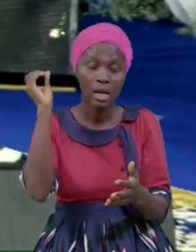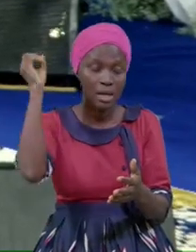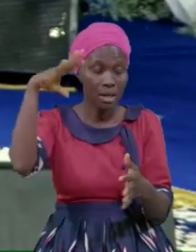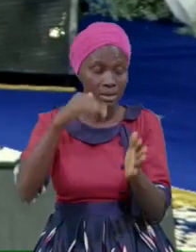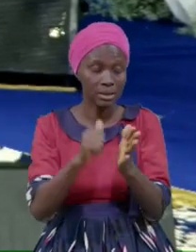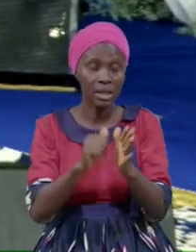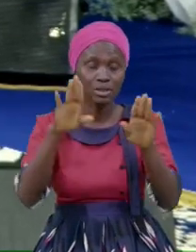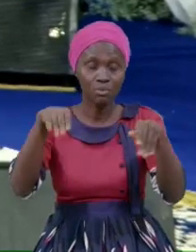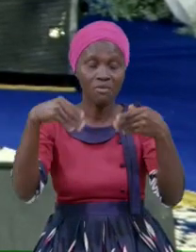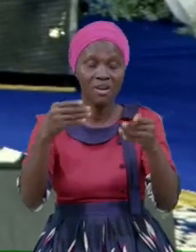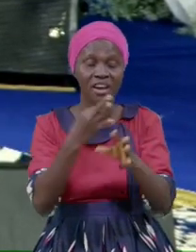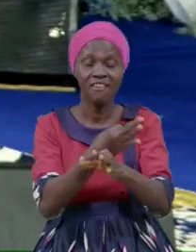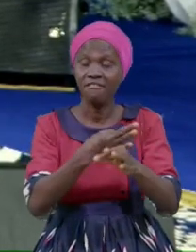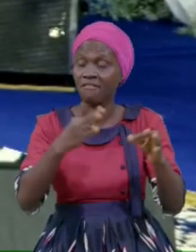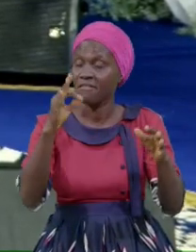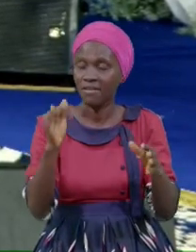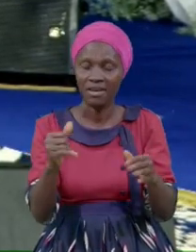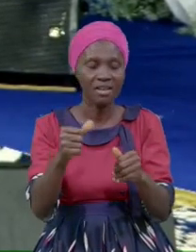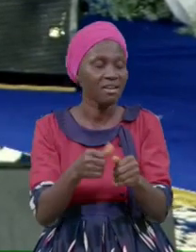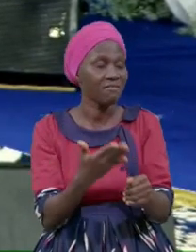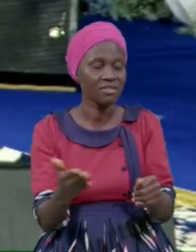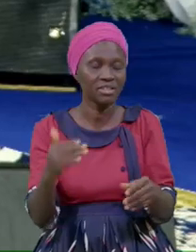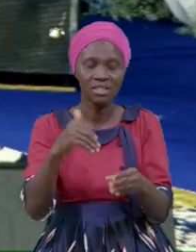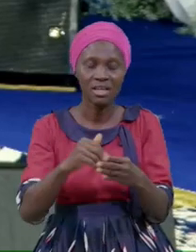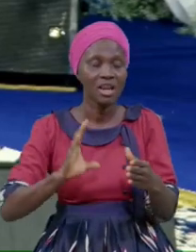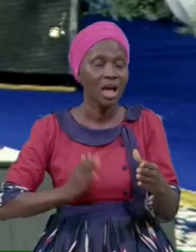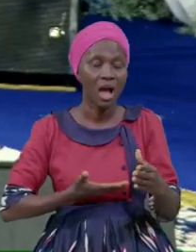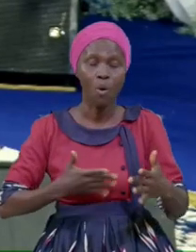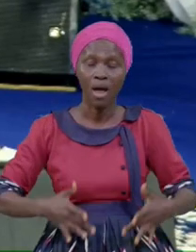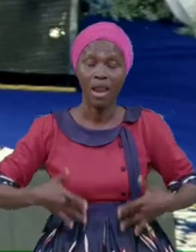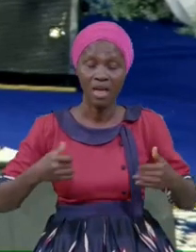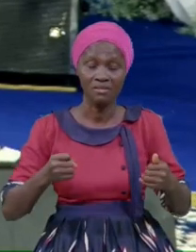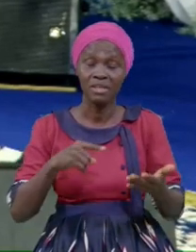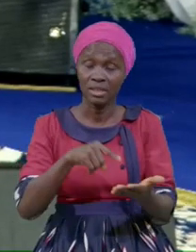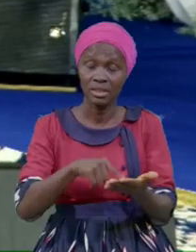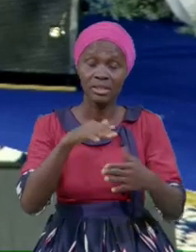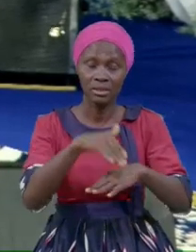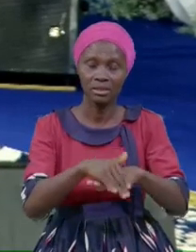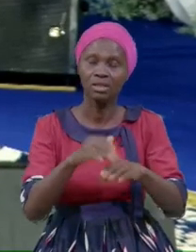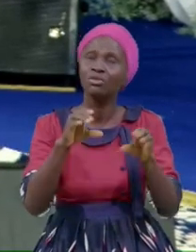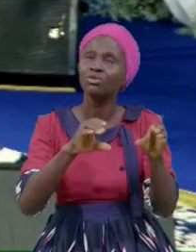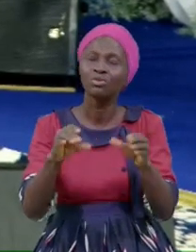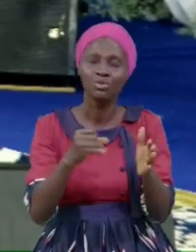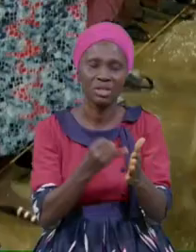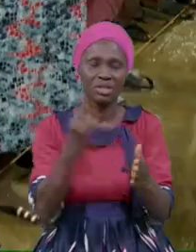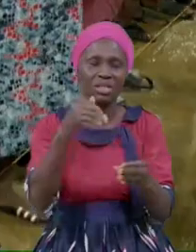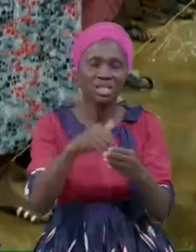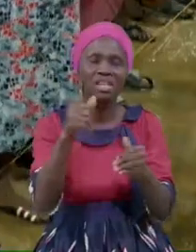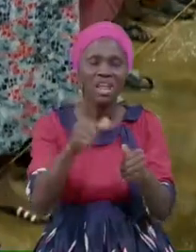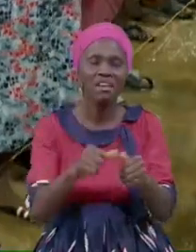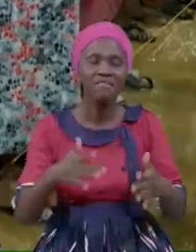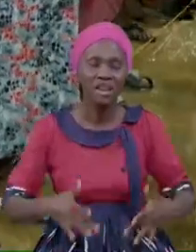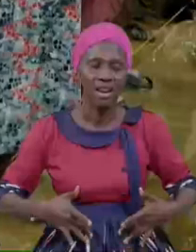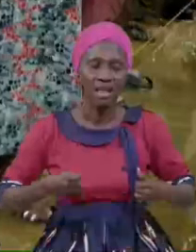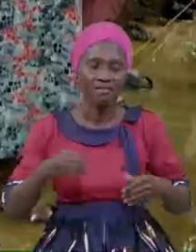pourvoit gratuitement toutes choses dans nos vies. Ce soir, fais-le dans chaque vie au nom